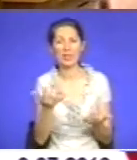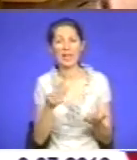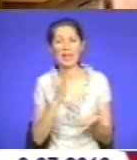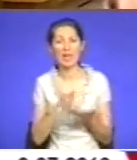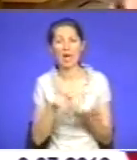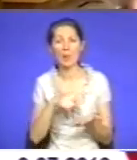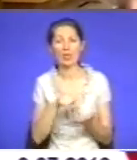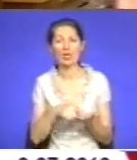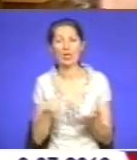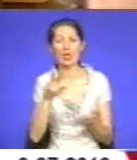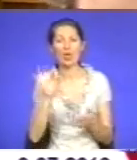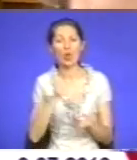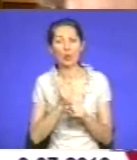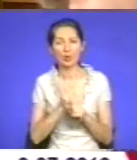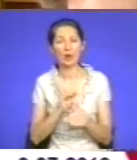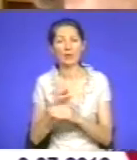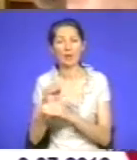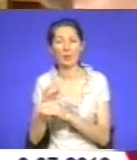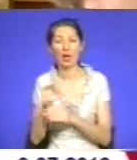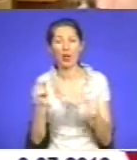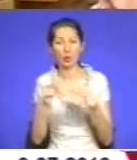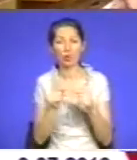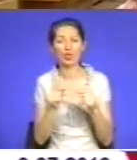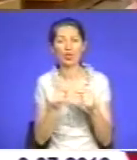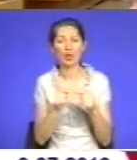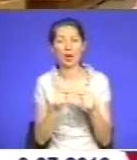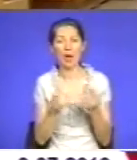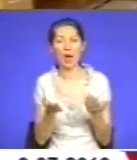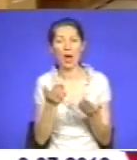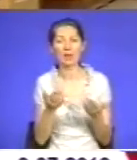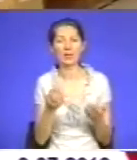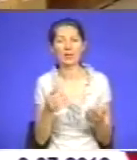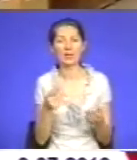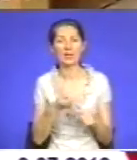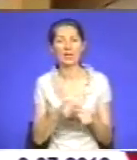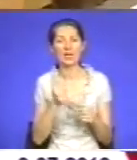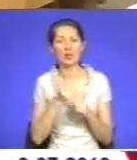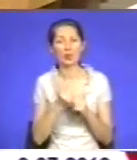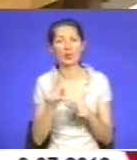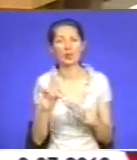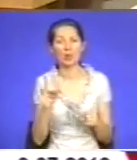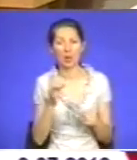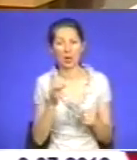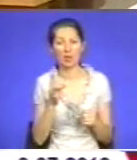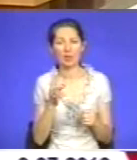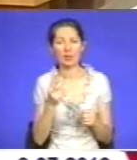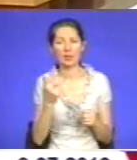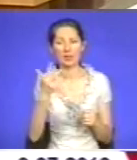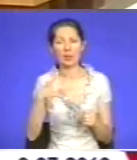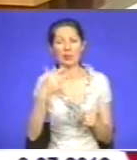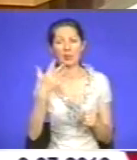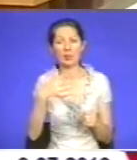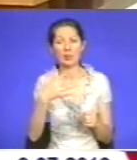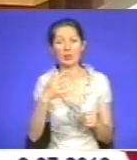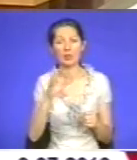питання доопрацювання, там дещо уточнення, але це зроблено раз і на 30, 50,